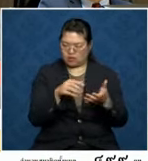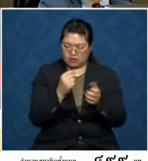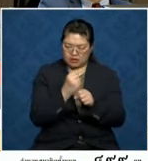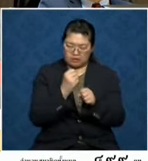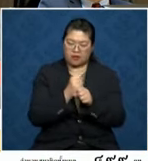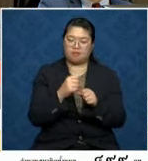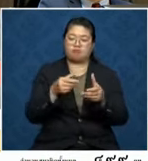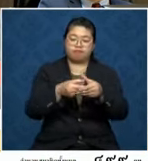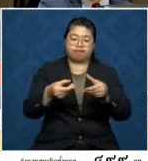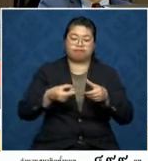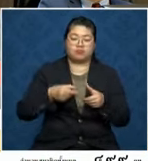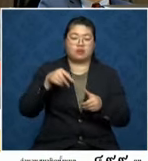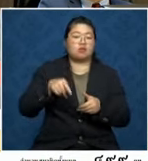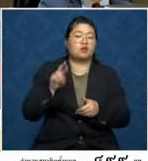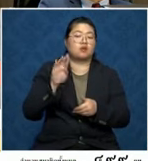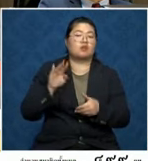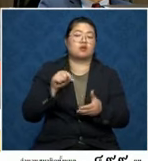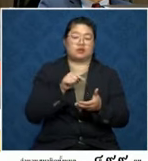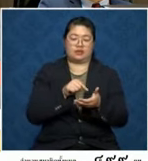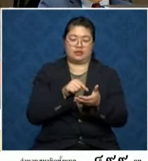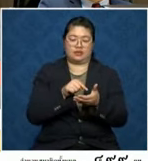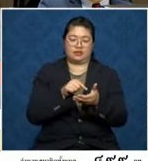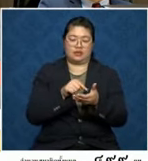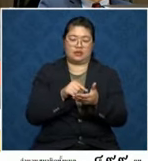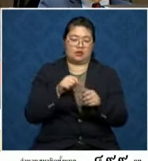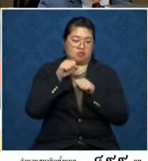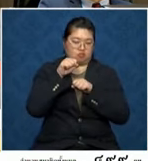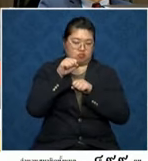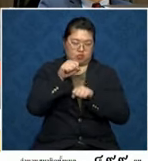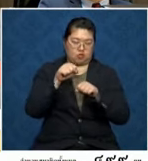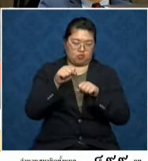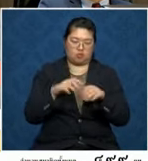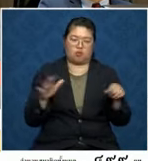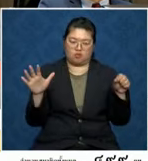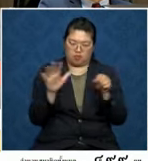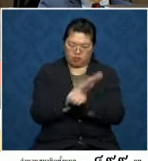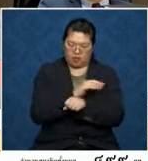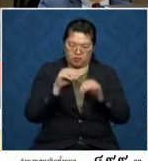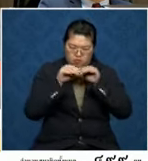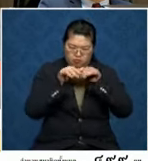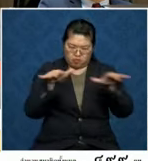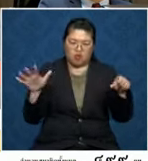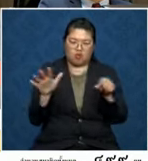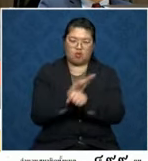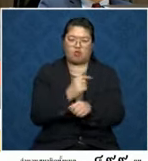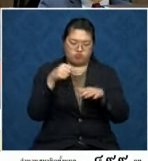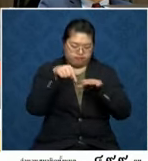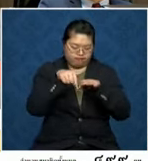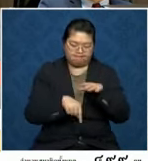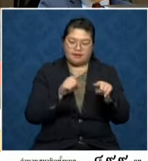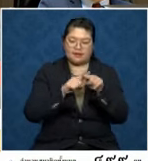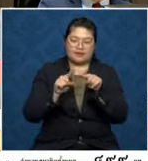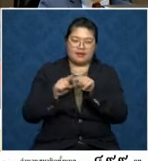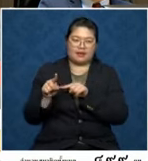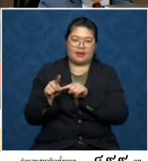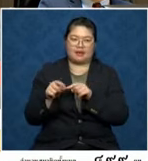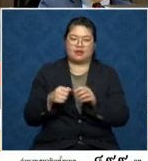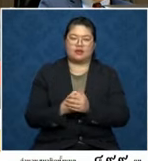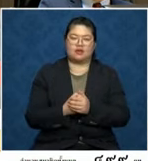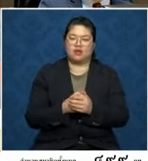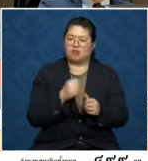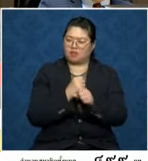บับดังกล่าวนั้นมีผลบังคับใช้ที่ครบถ้วนครอบคลุมไม่เป็นการรีบ